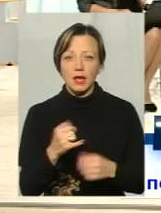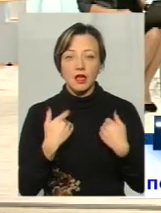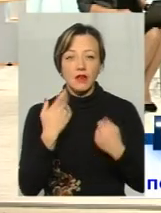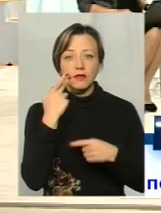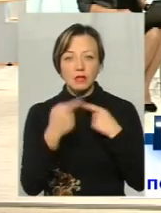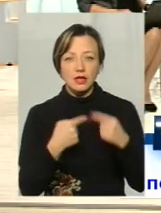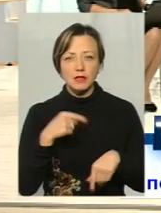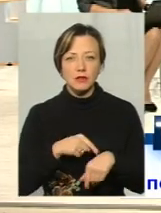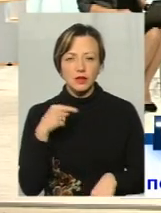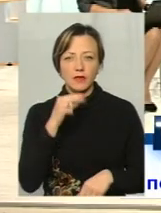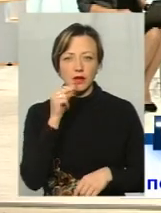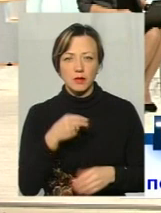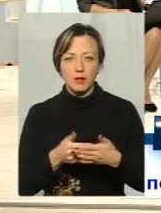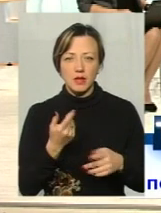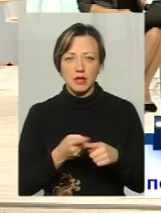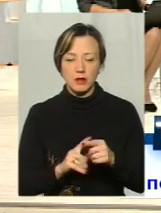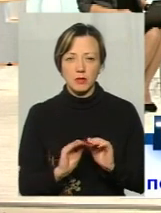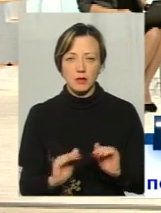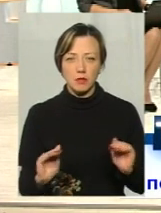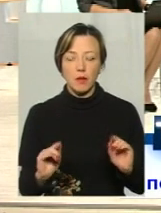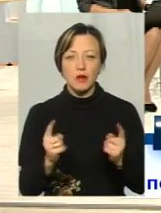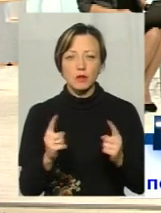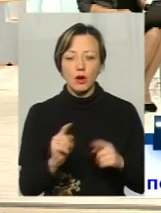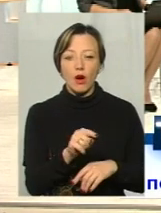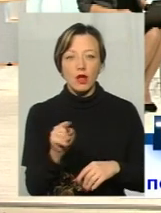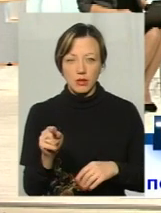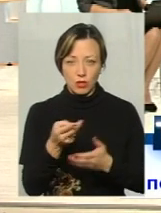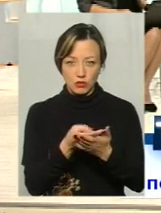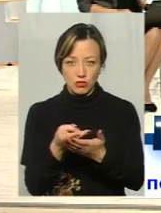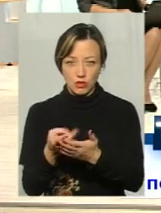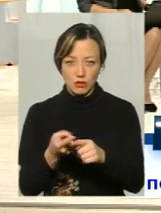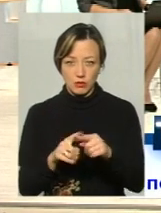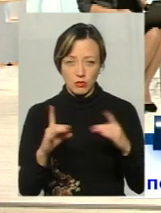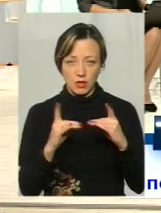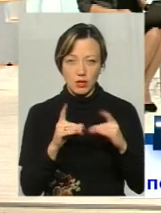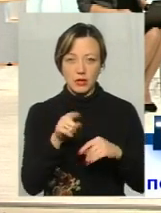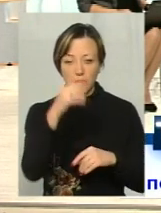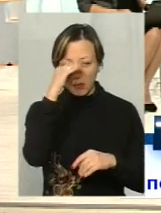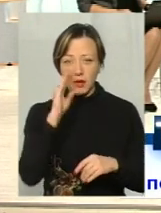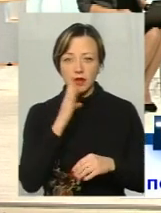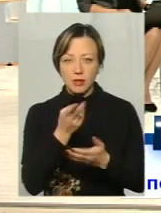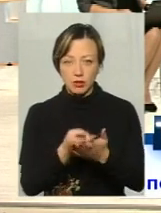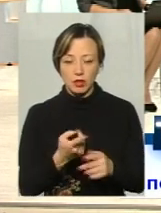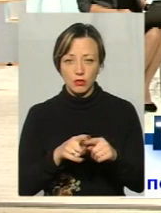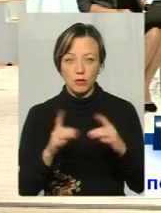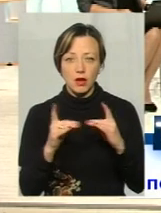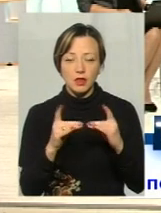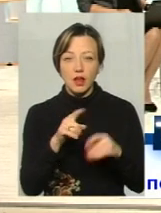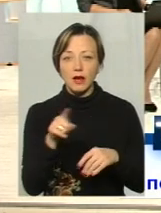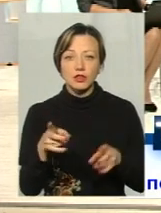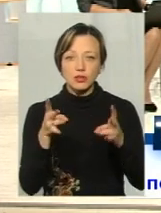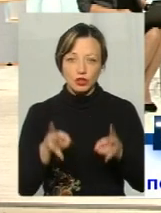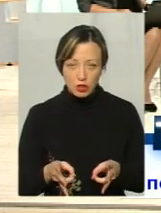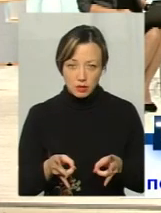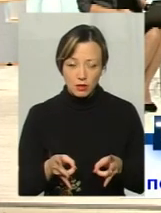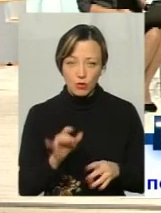время испытываю чувство вины перед этими детьми, потому что они там лежат на том лишку, и там батьки лежат на том лишку. Они